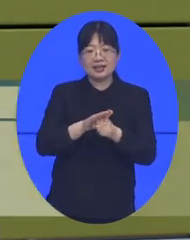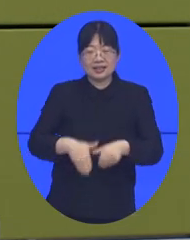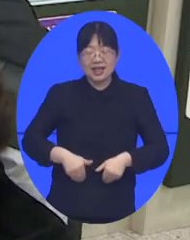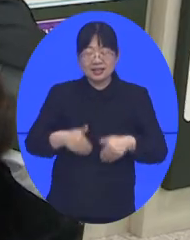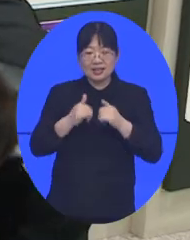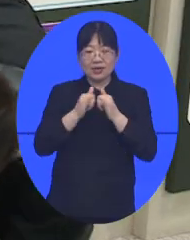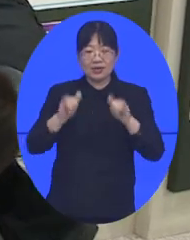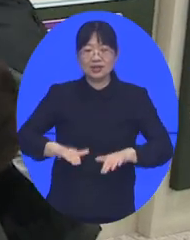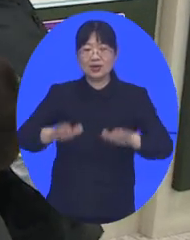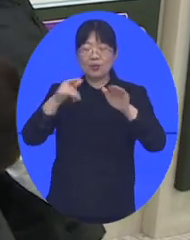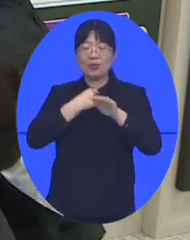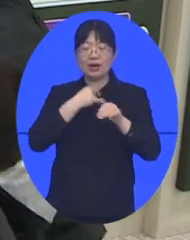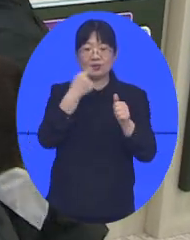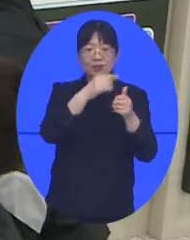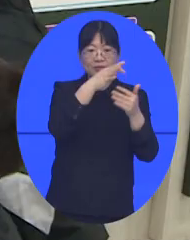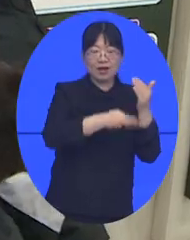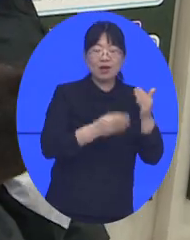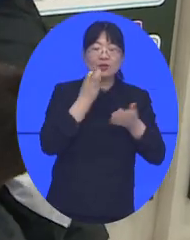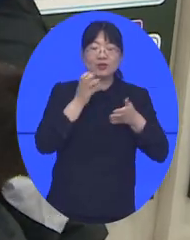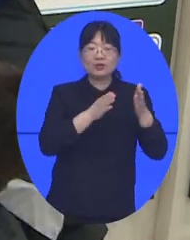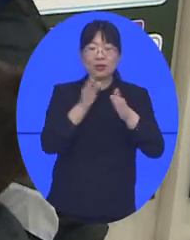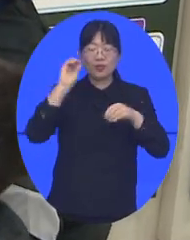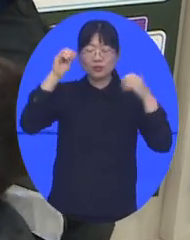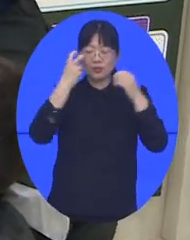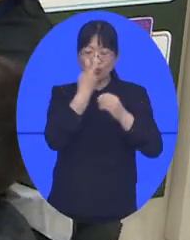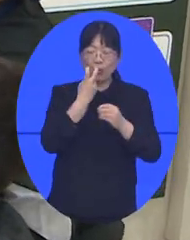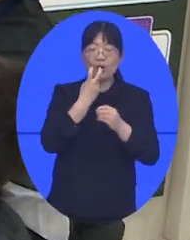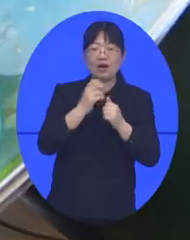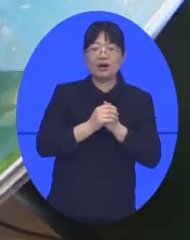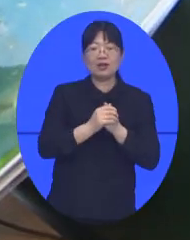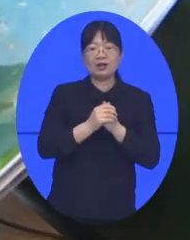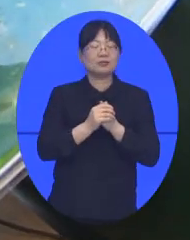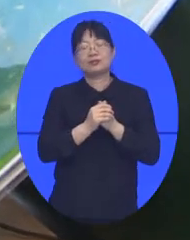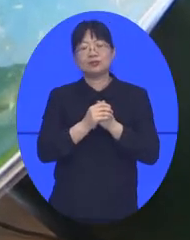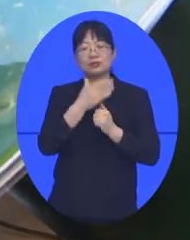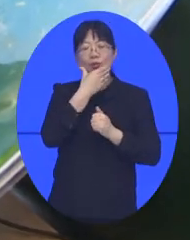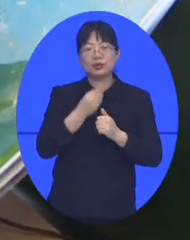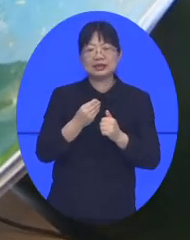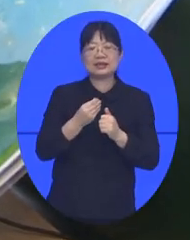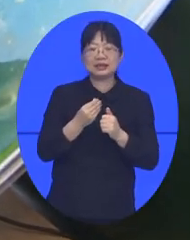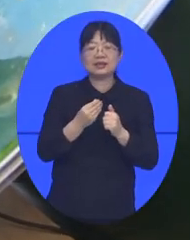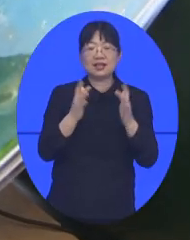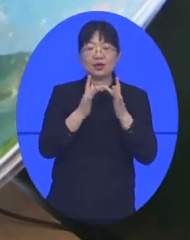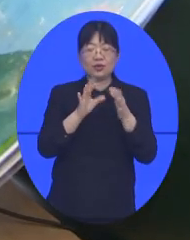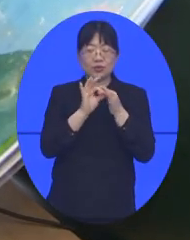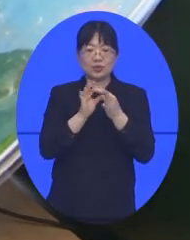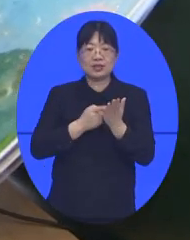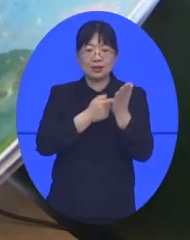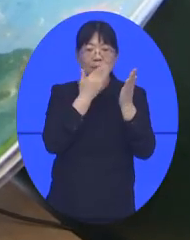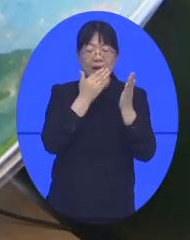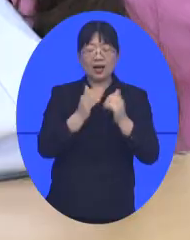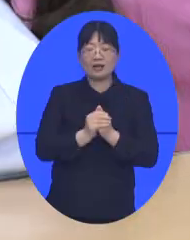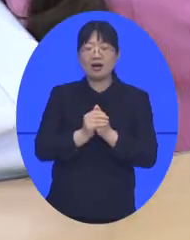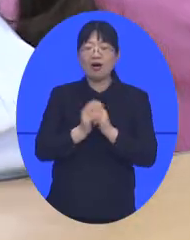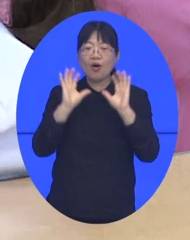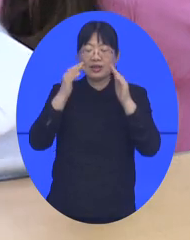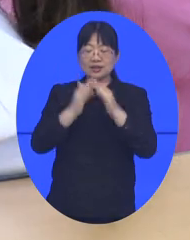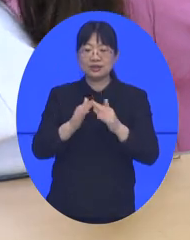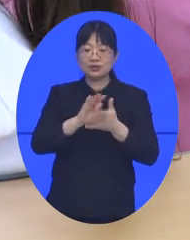바랍니다 교육 프로그램은 경기도 동물보호복지 플랫폼을 통해 신청 가능하고 돈의 어린이집